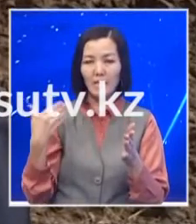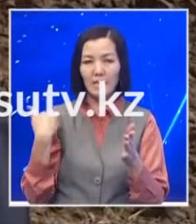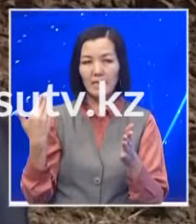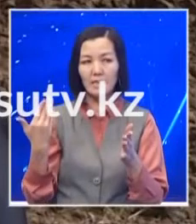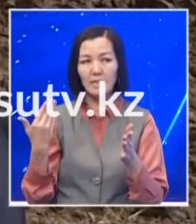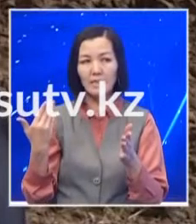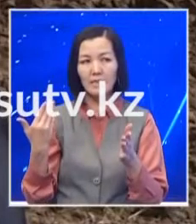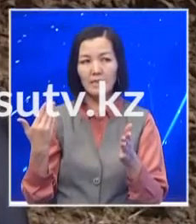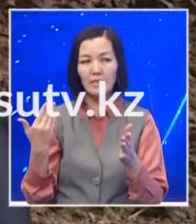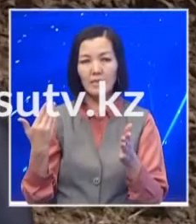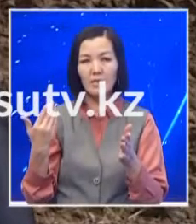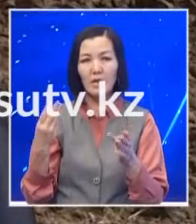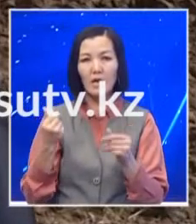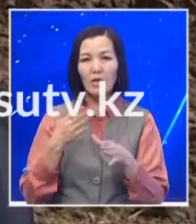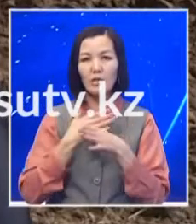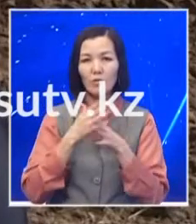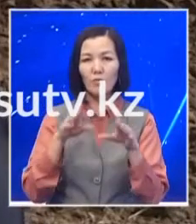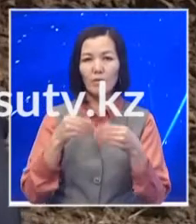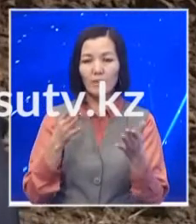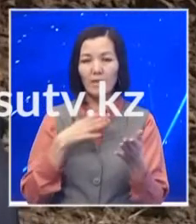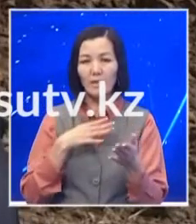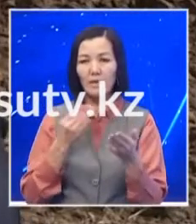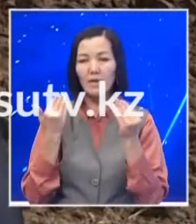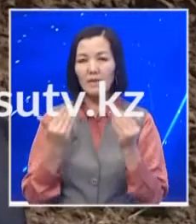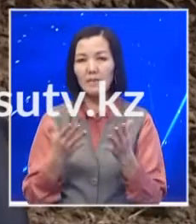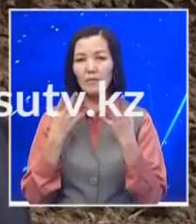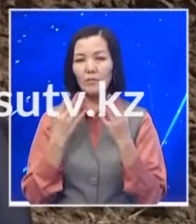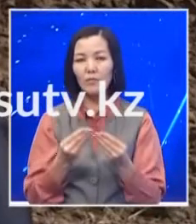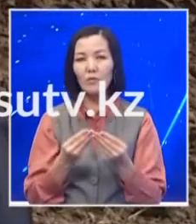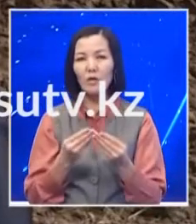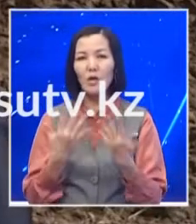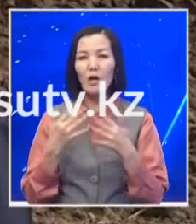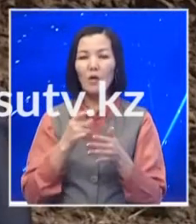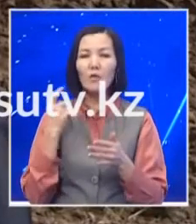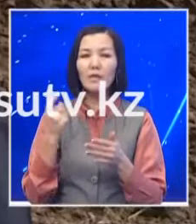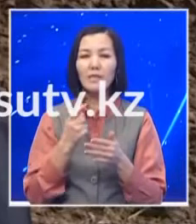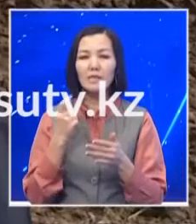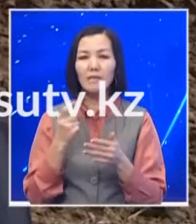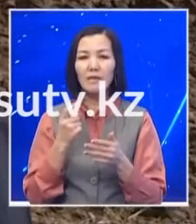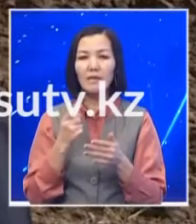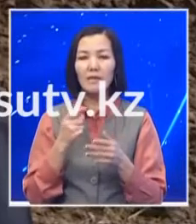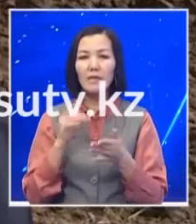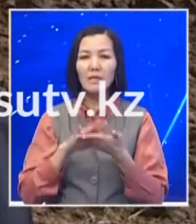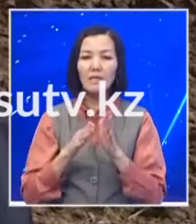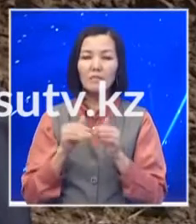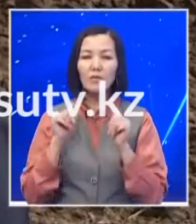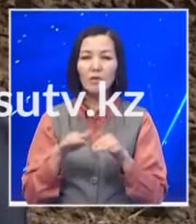тыңайтқыштарға да субсидиялар бөлініп отыр. Қазір бүгінгі таңға шаруа қожалықтарымыз сол келісім шартқа отырып, жаңағы